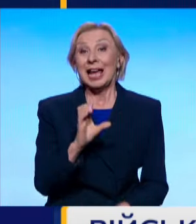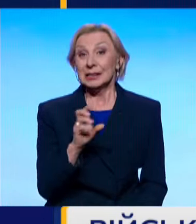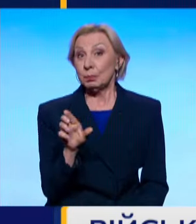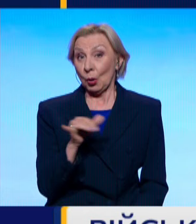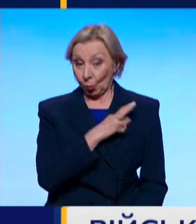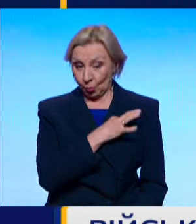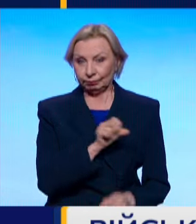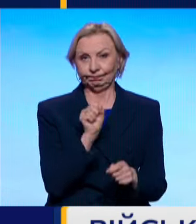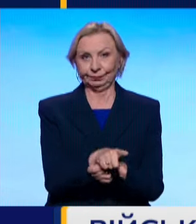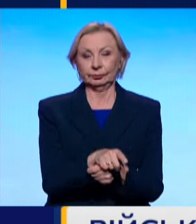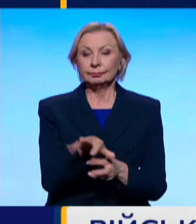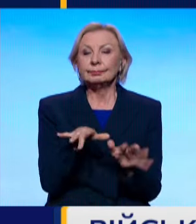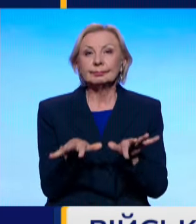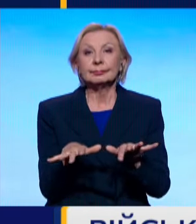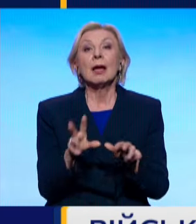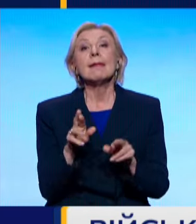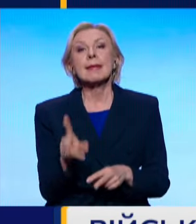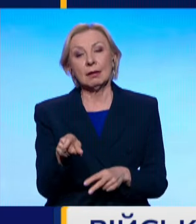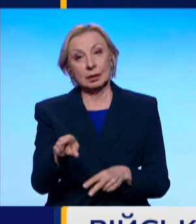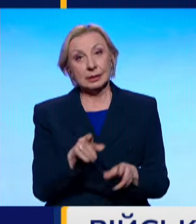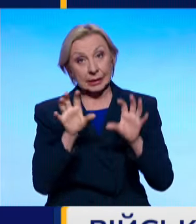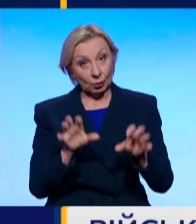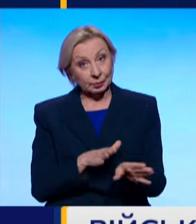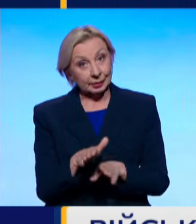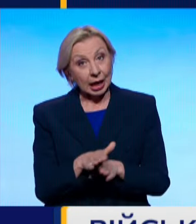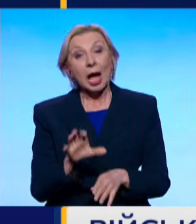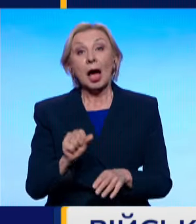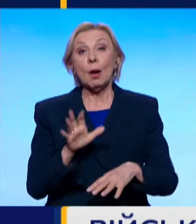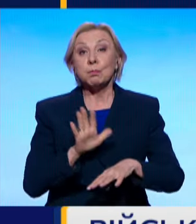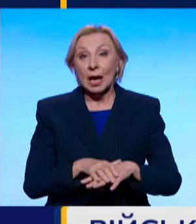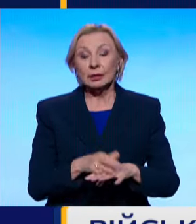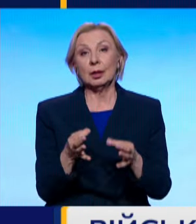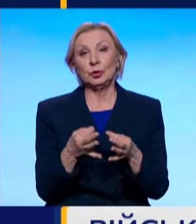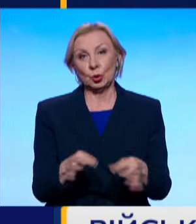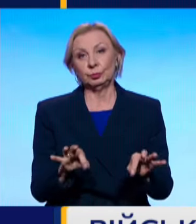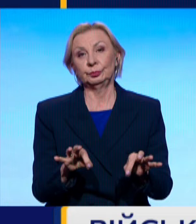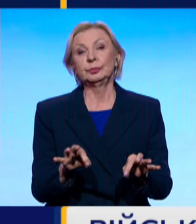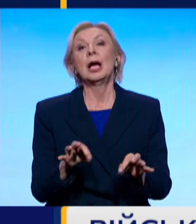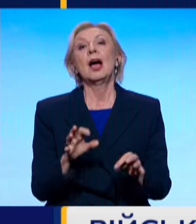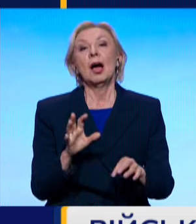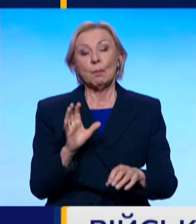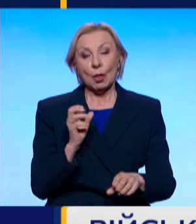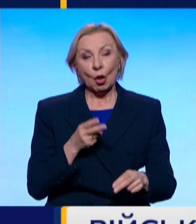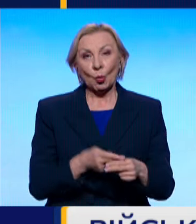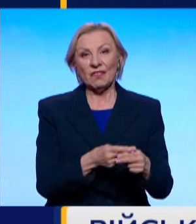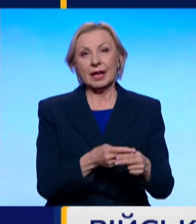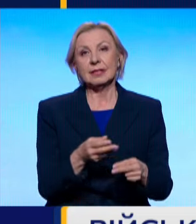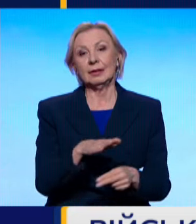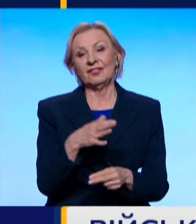як організатори дотримуються законодавства, а банкам доручено блокувати використання кредитних